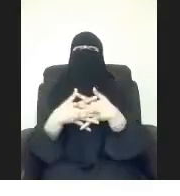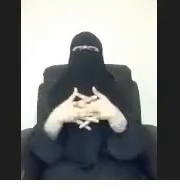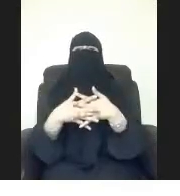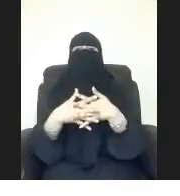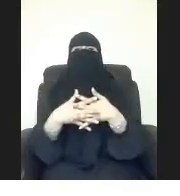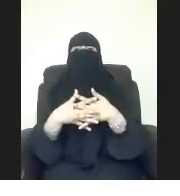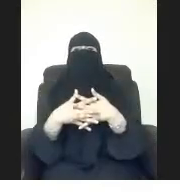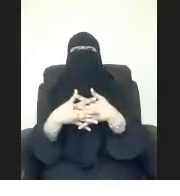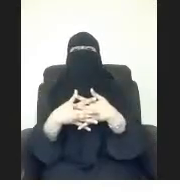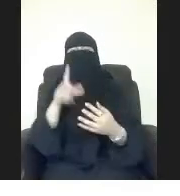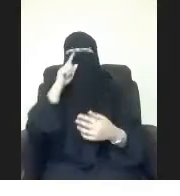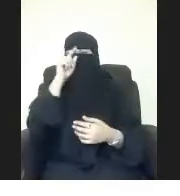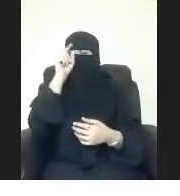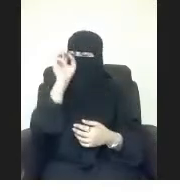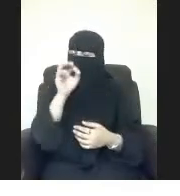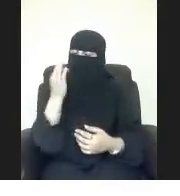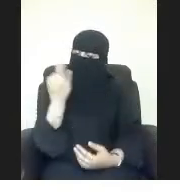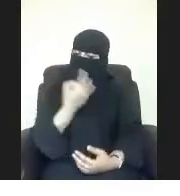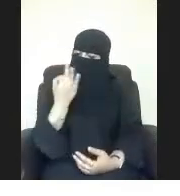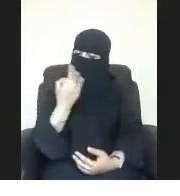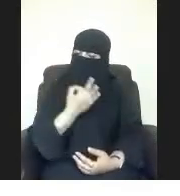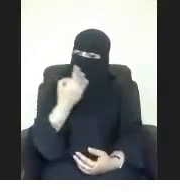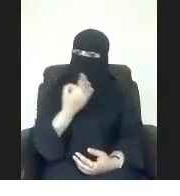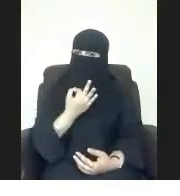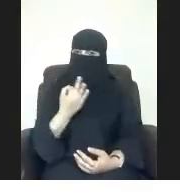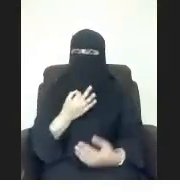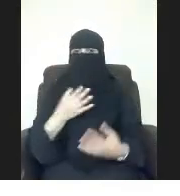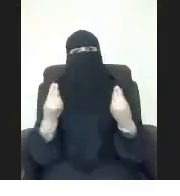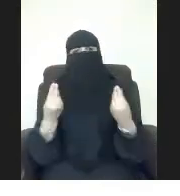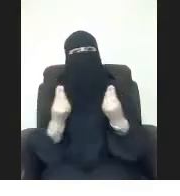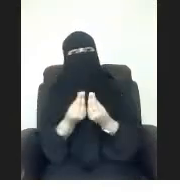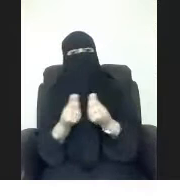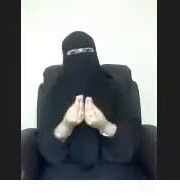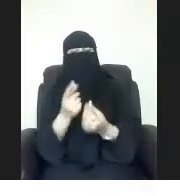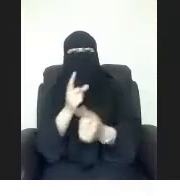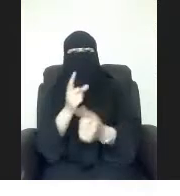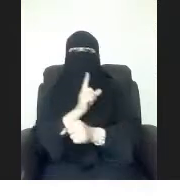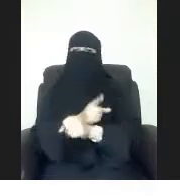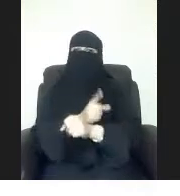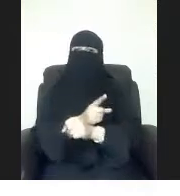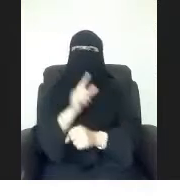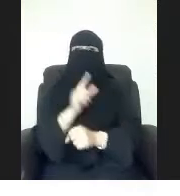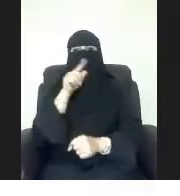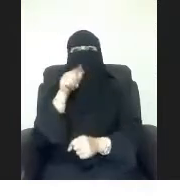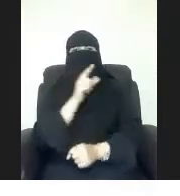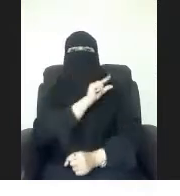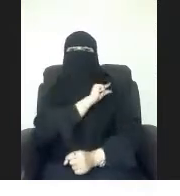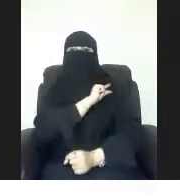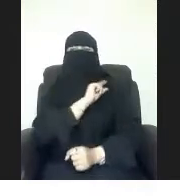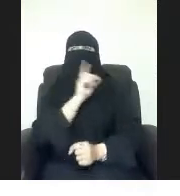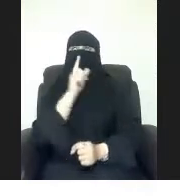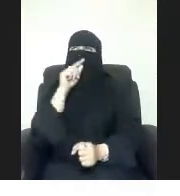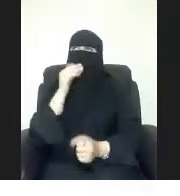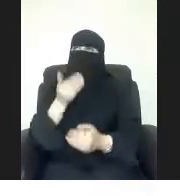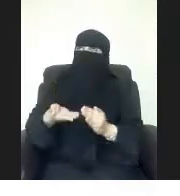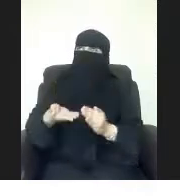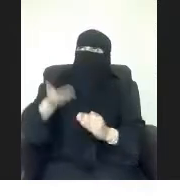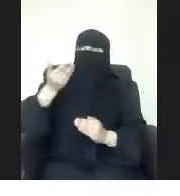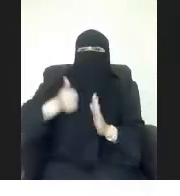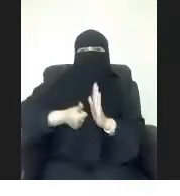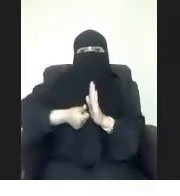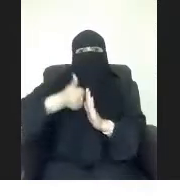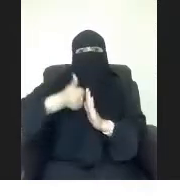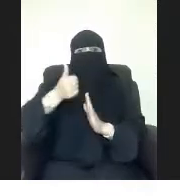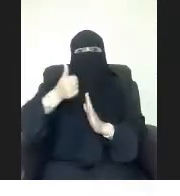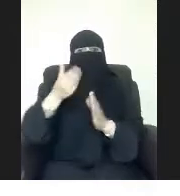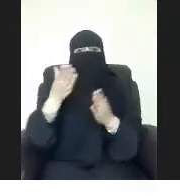والمعلم مهمة جدا يعني لنجاح الطالب وتفوقه في تعليمه.